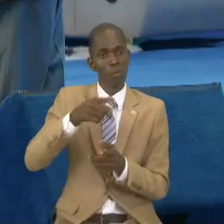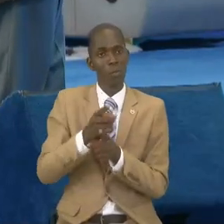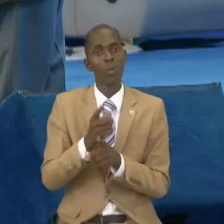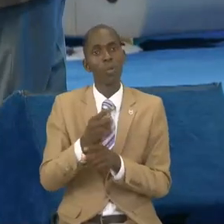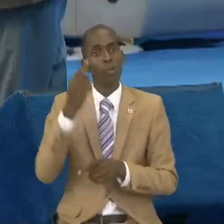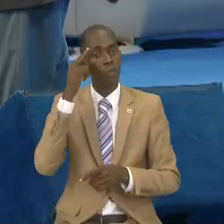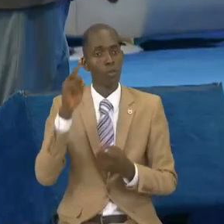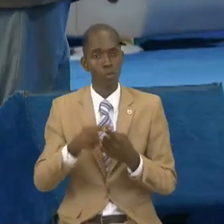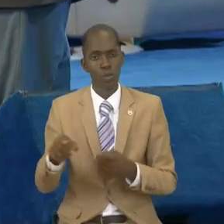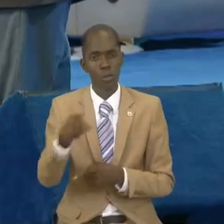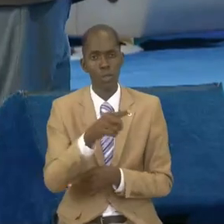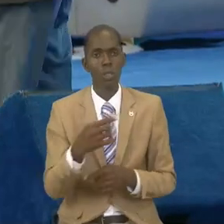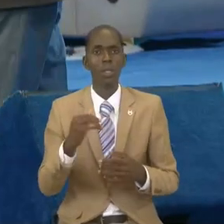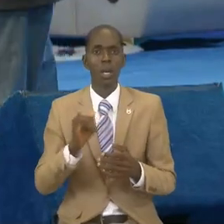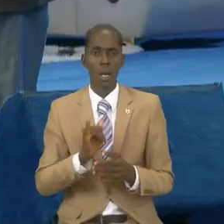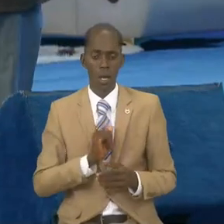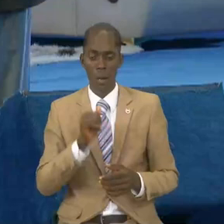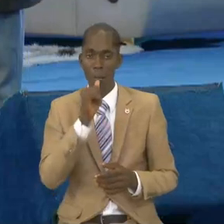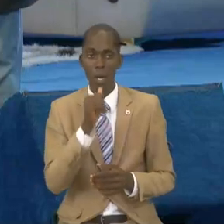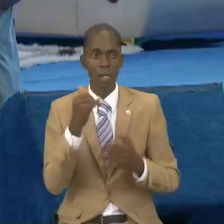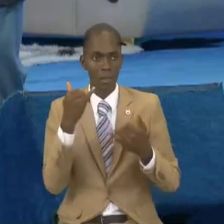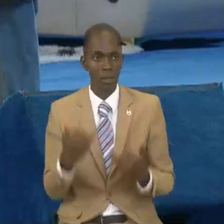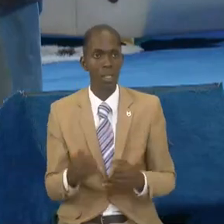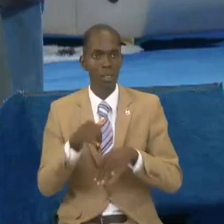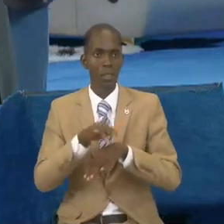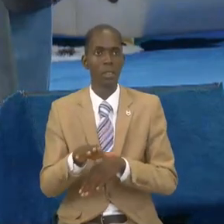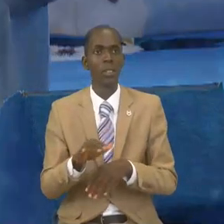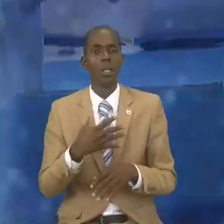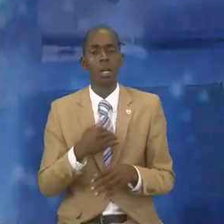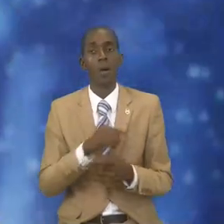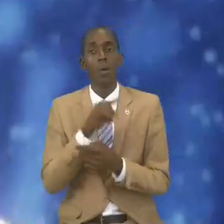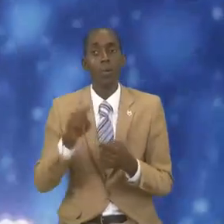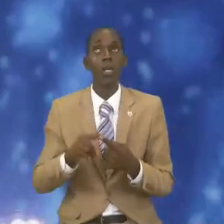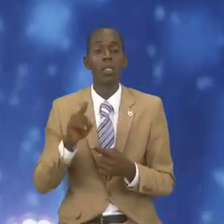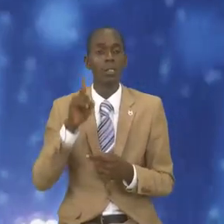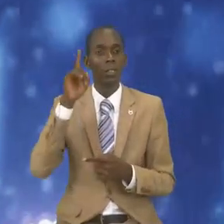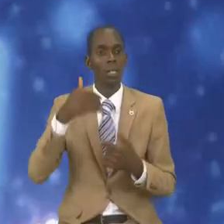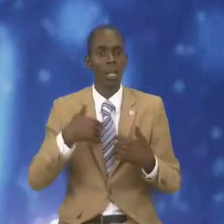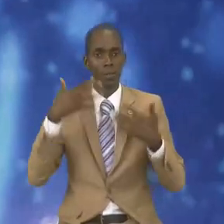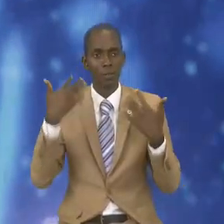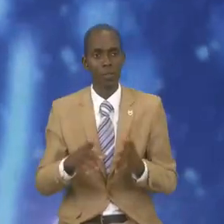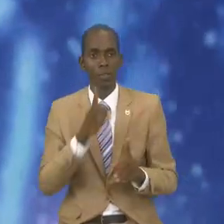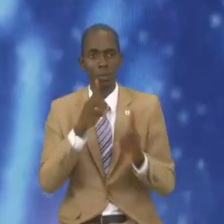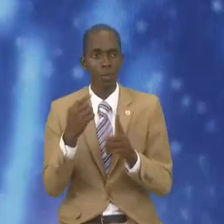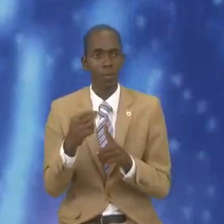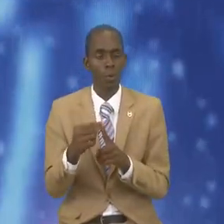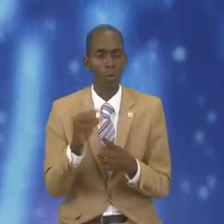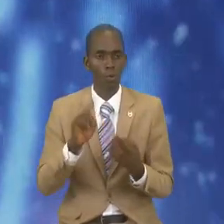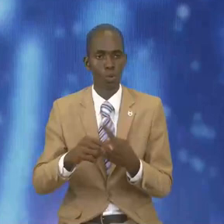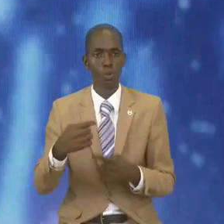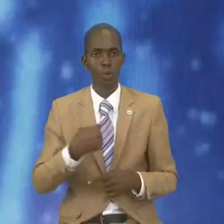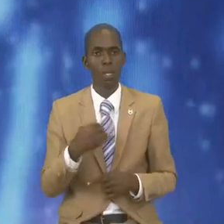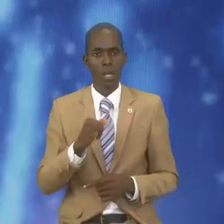bien-aimé, sois attentif aux paroles que je vais te dire, et tiens-toi debout à la place où tu es, car je suis maintenant envoyé vers